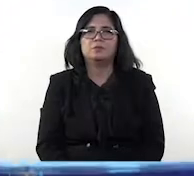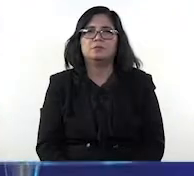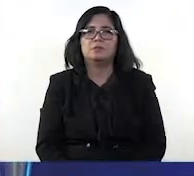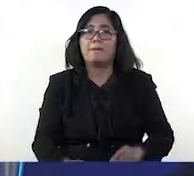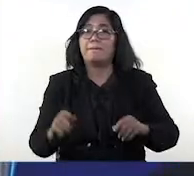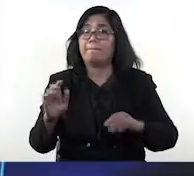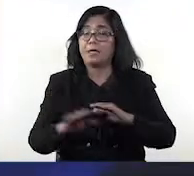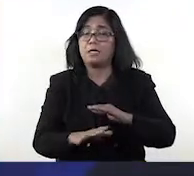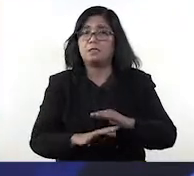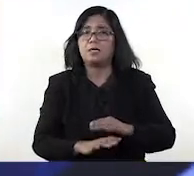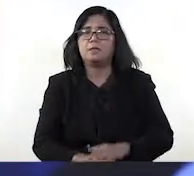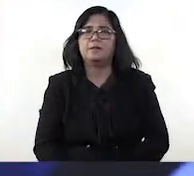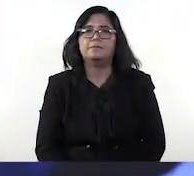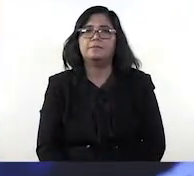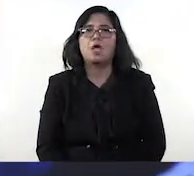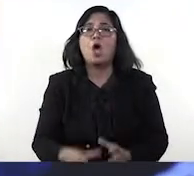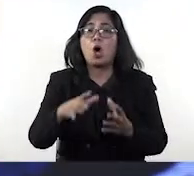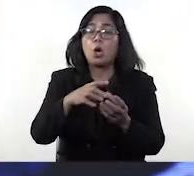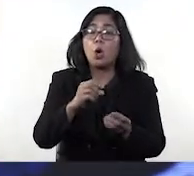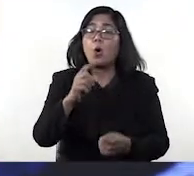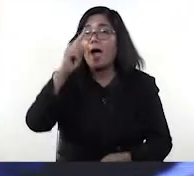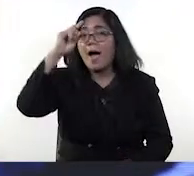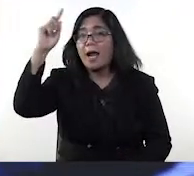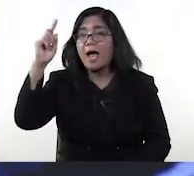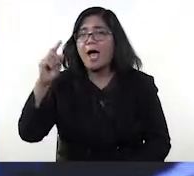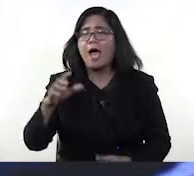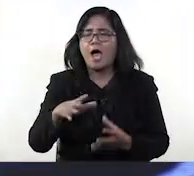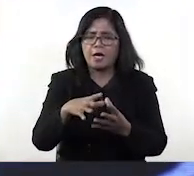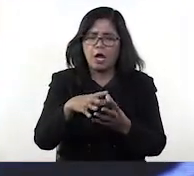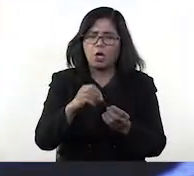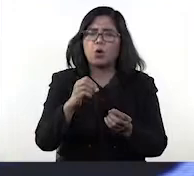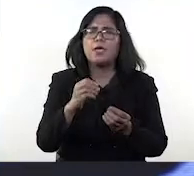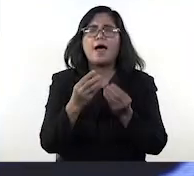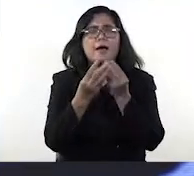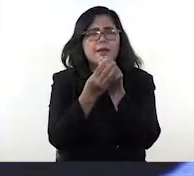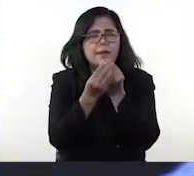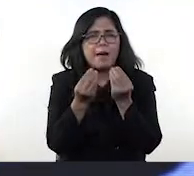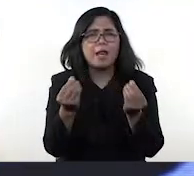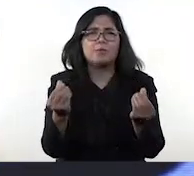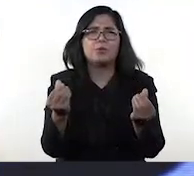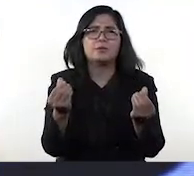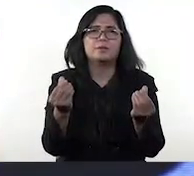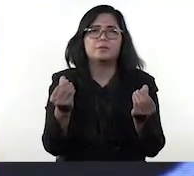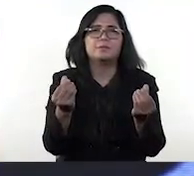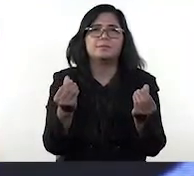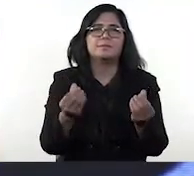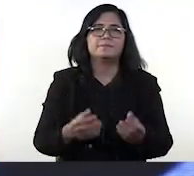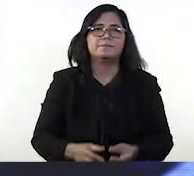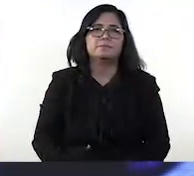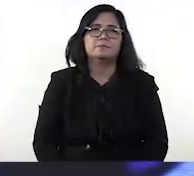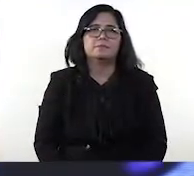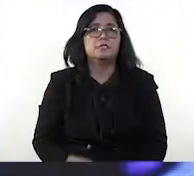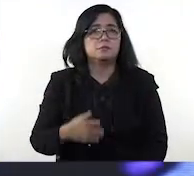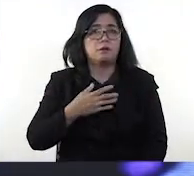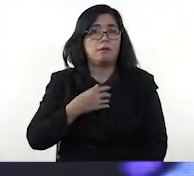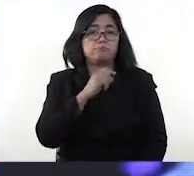karena pada dasarnya Hai roh Allah Hai arah yang lemah-lembut deh Hai